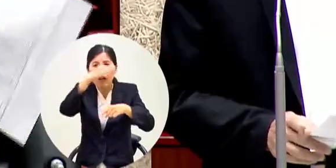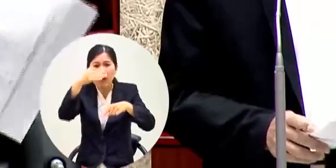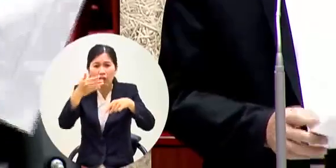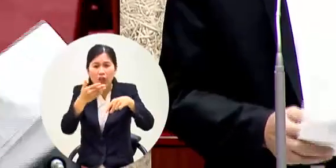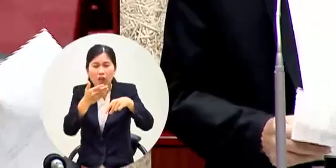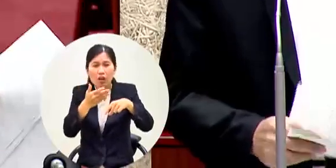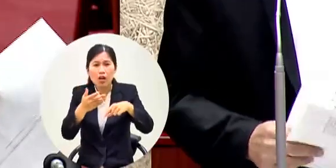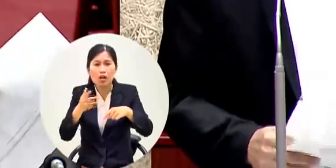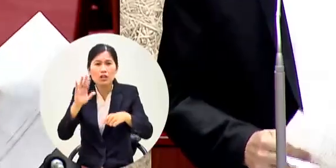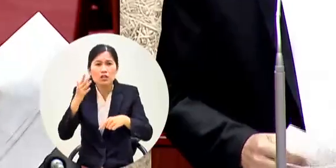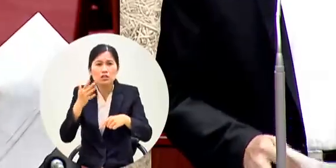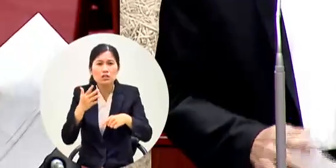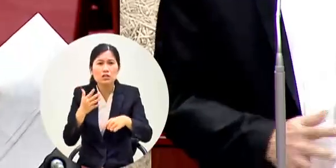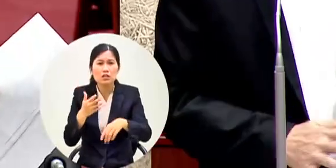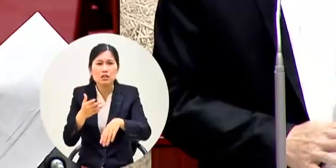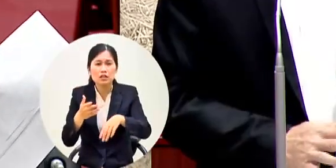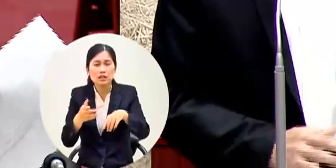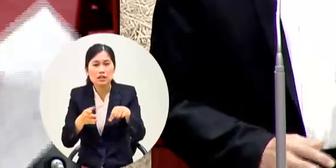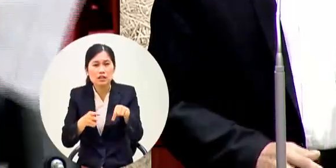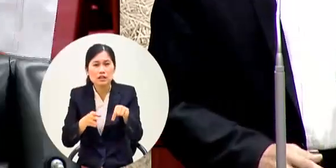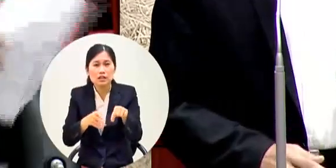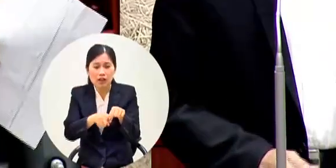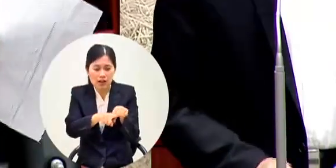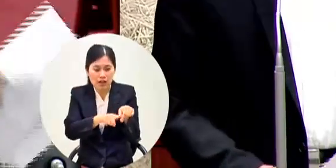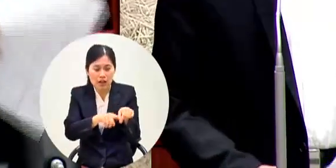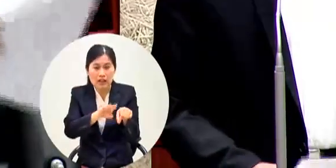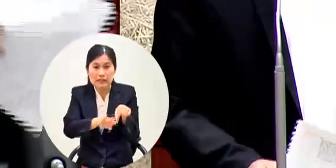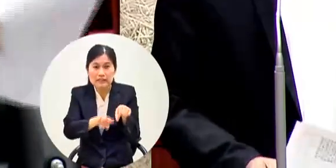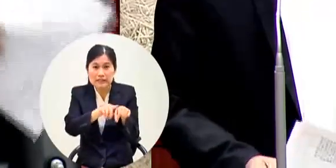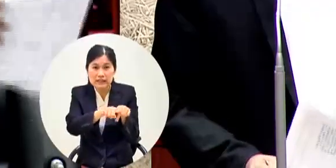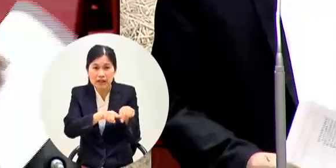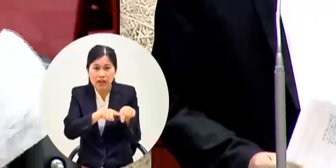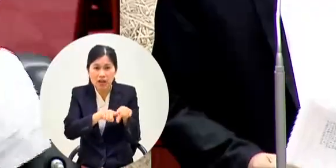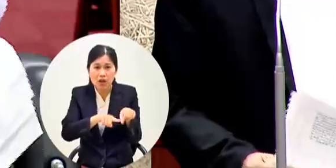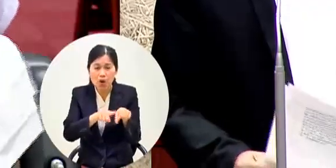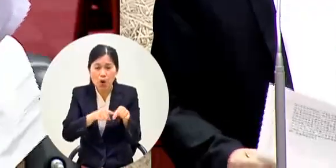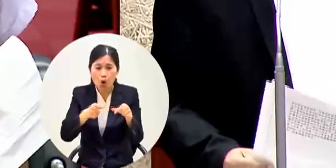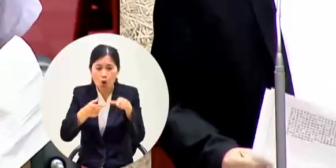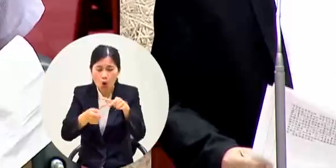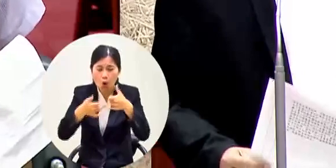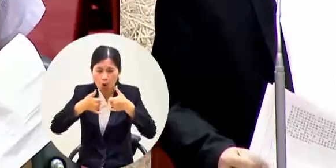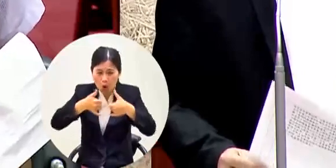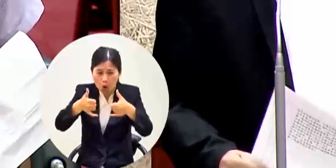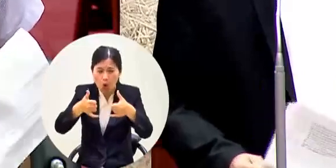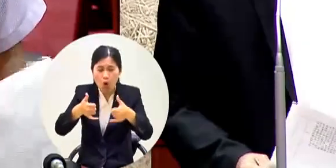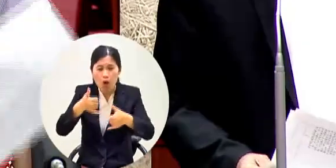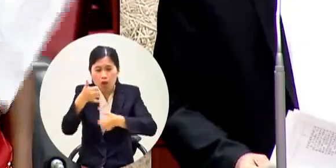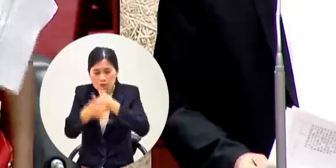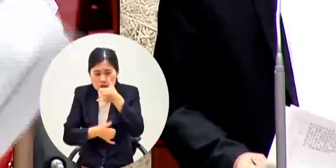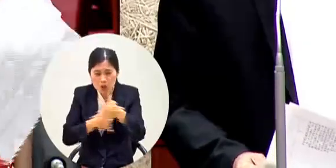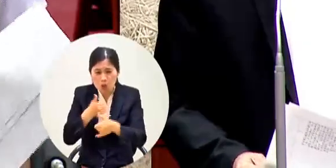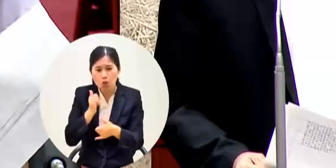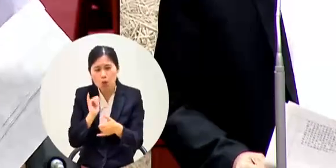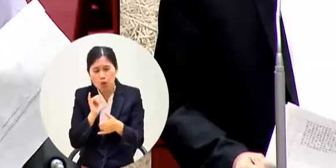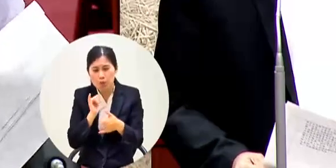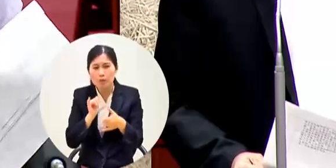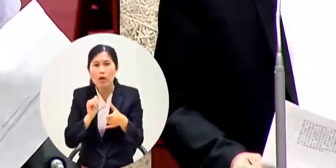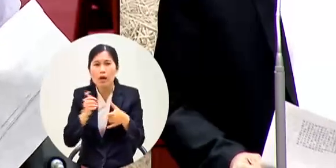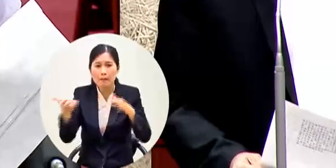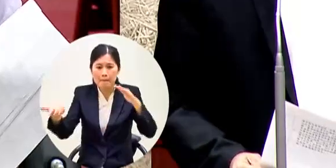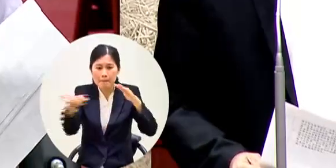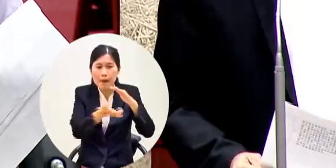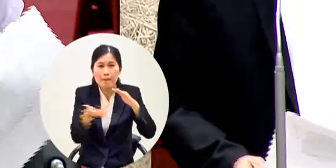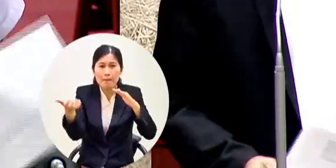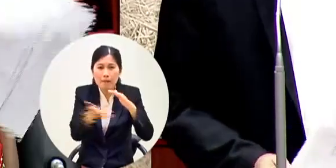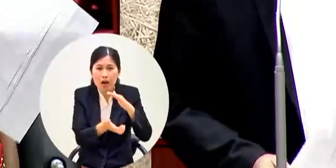整。但是按照历史背景，早期的原住民都在半山腰，是